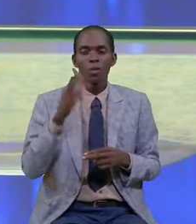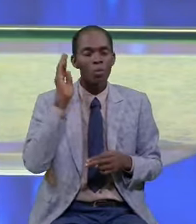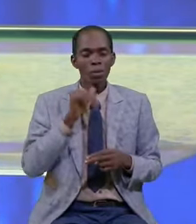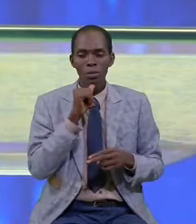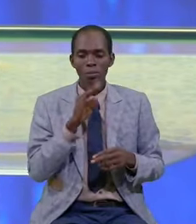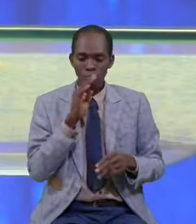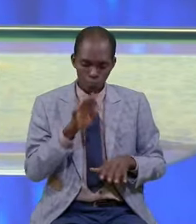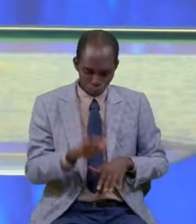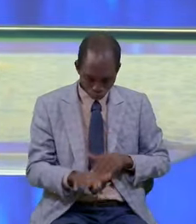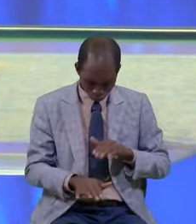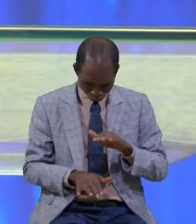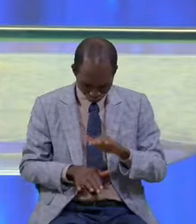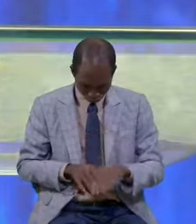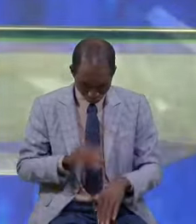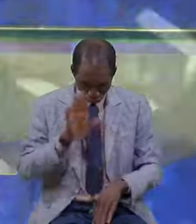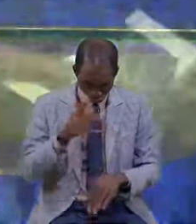pas